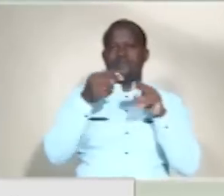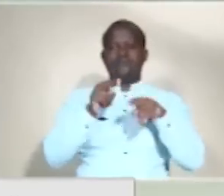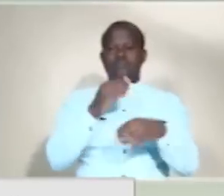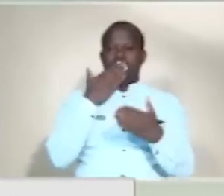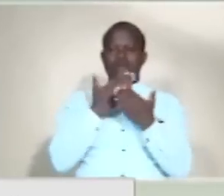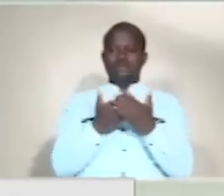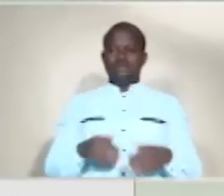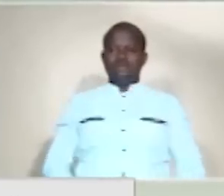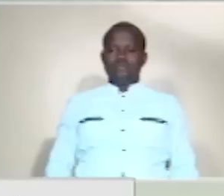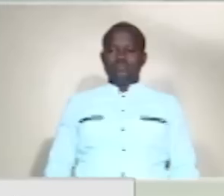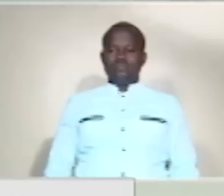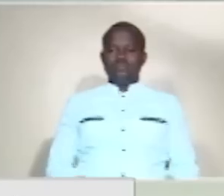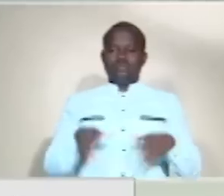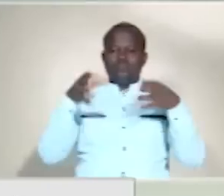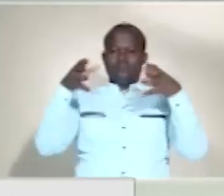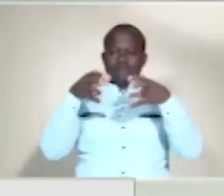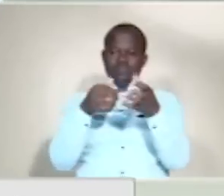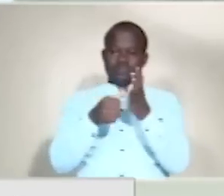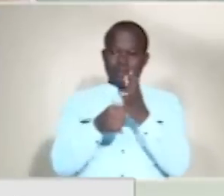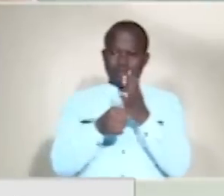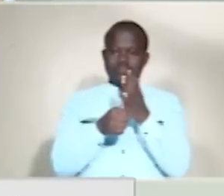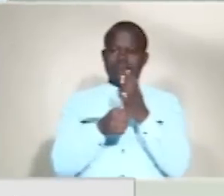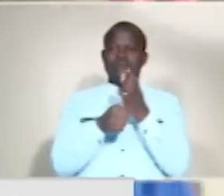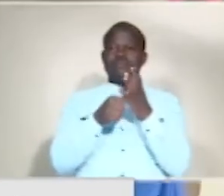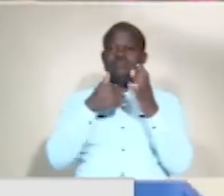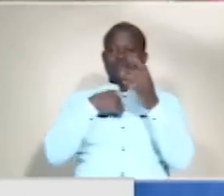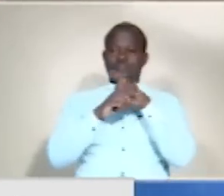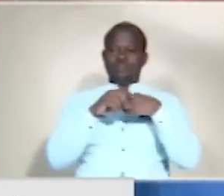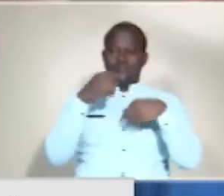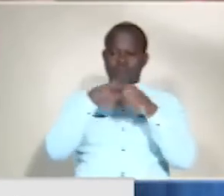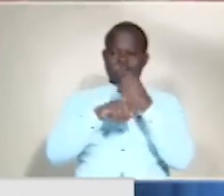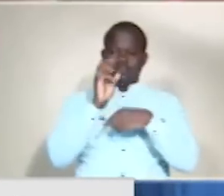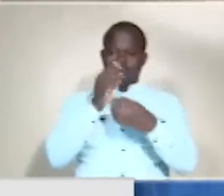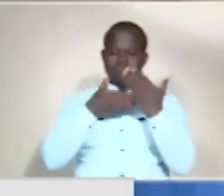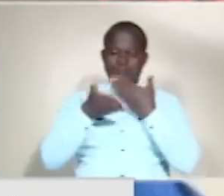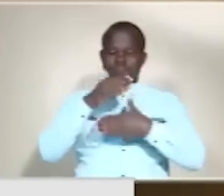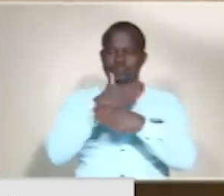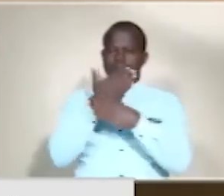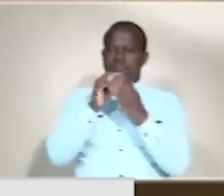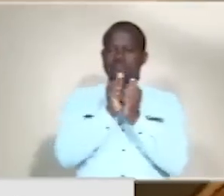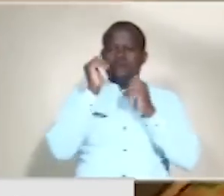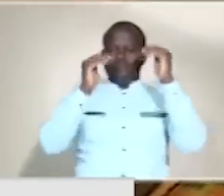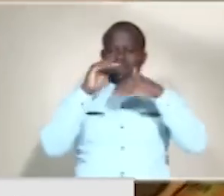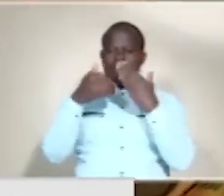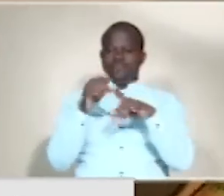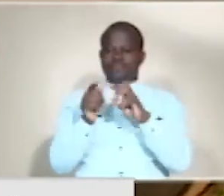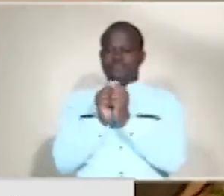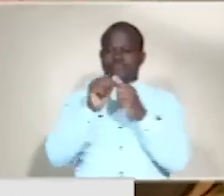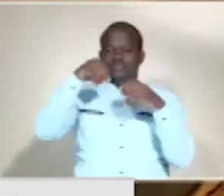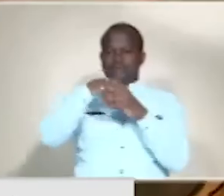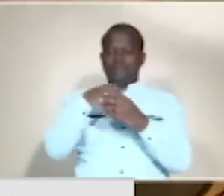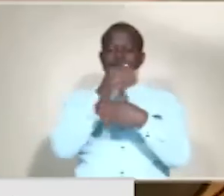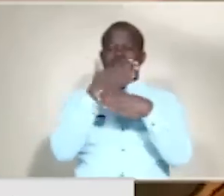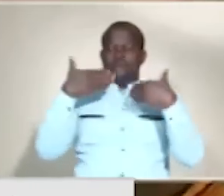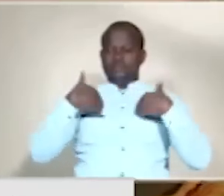neza. Uru ruhuri rw'ibazo byugarije abafite ubumuga biteganyijwe ko bizunguranwa ibitekerezo n'izindi nzego bireba zirimo